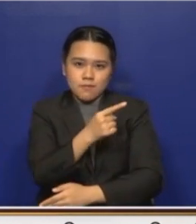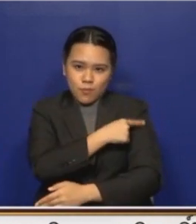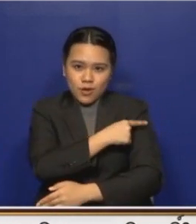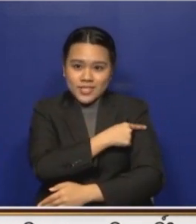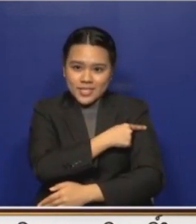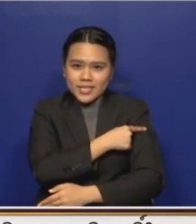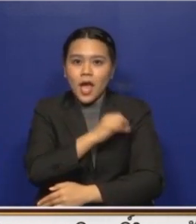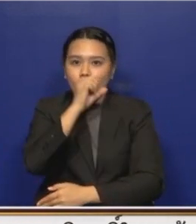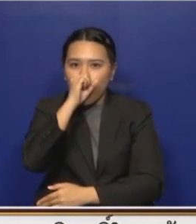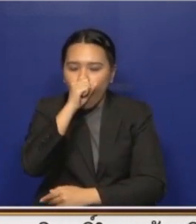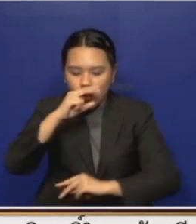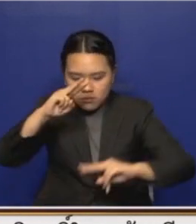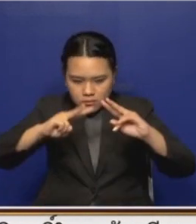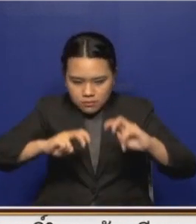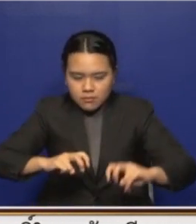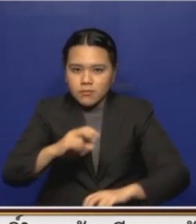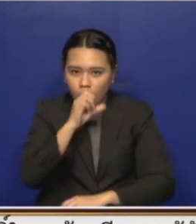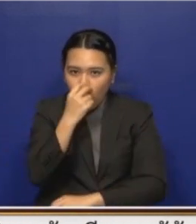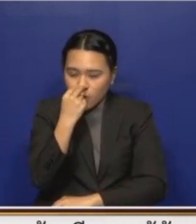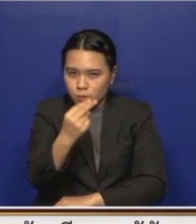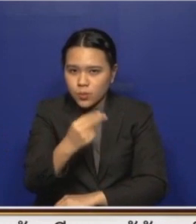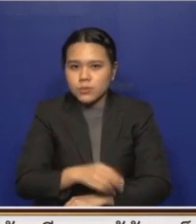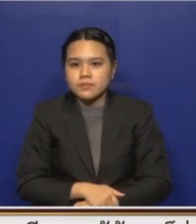ปีที่แล้วฮะ